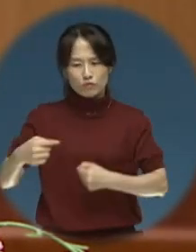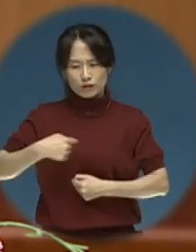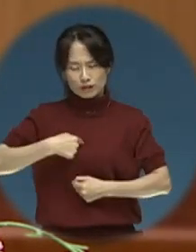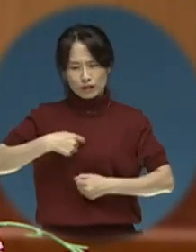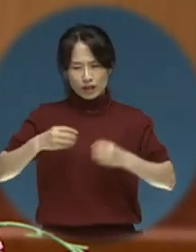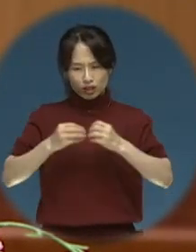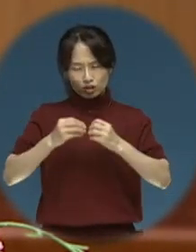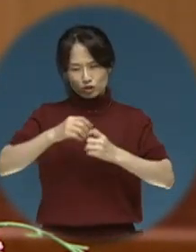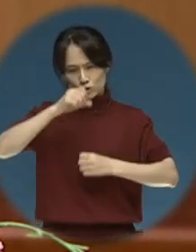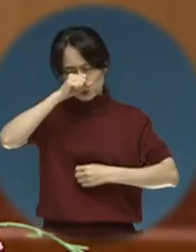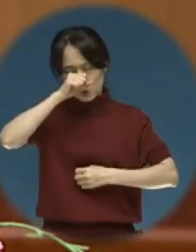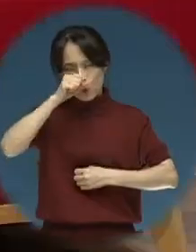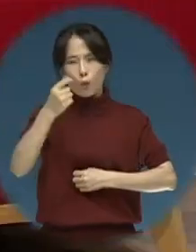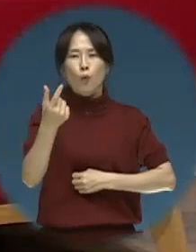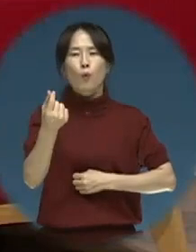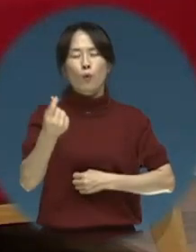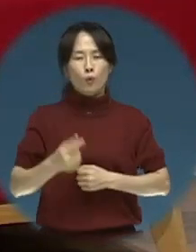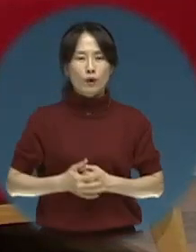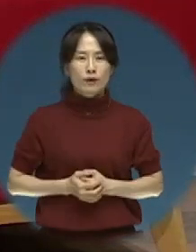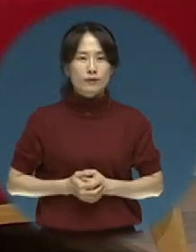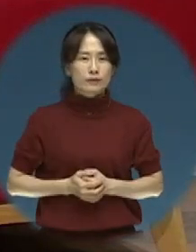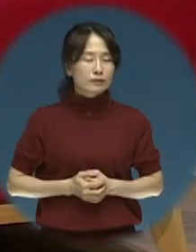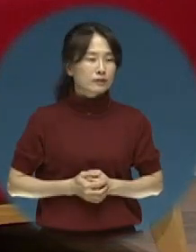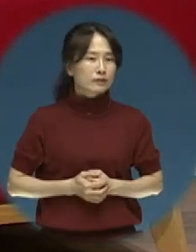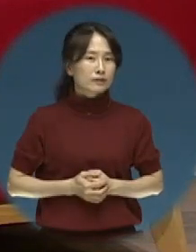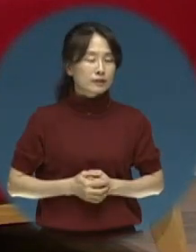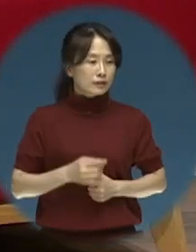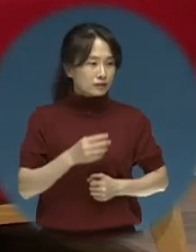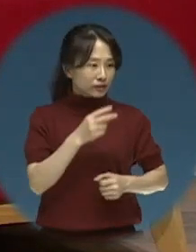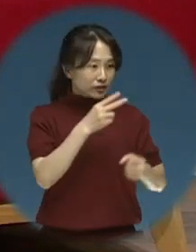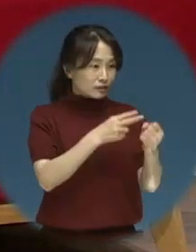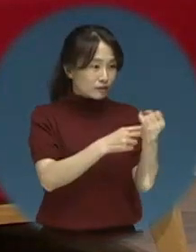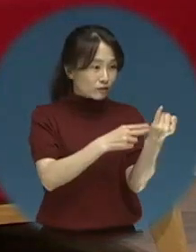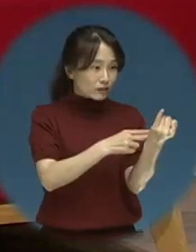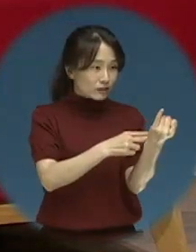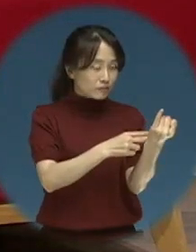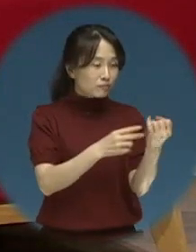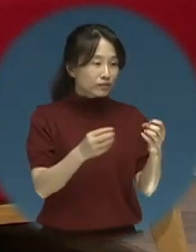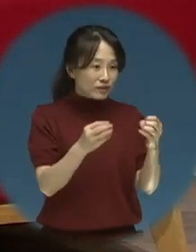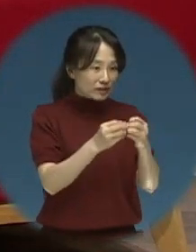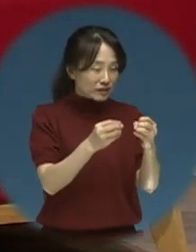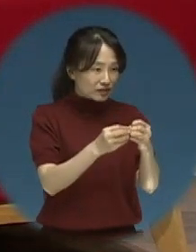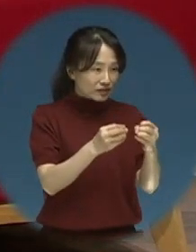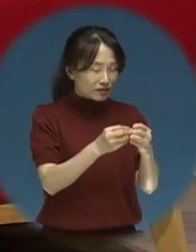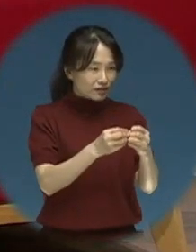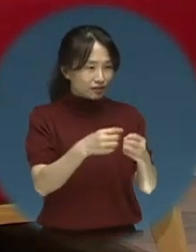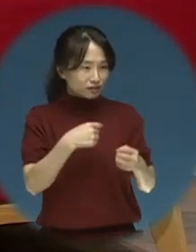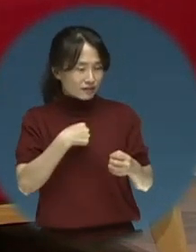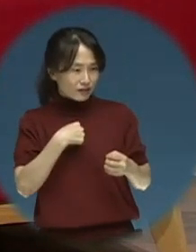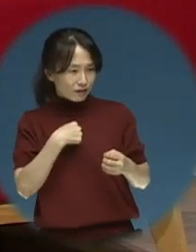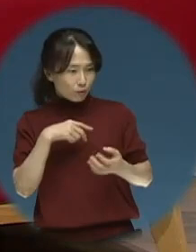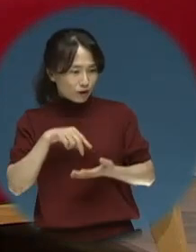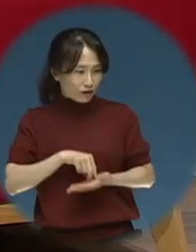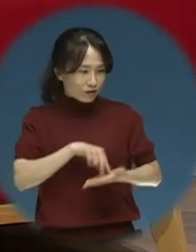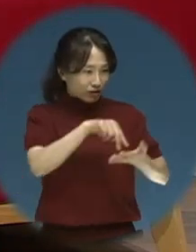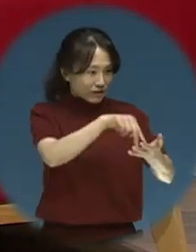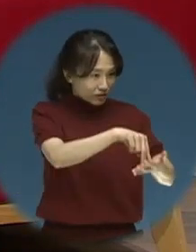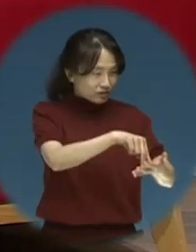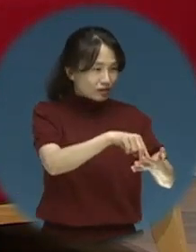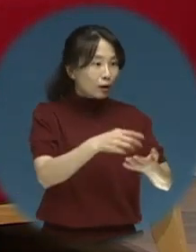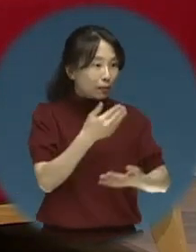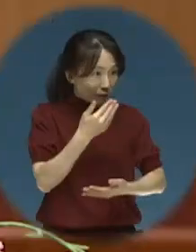공감이라고 생각합니다. 네. 선생님 글의 어느 대목을 자기와 동일시할 수 있는? 우리가 영화를 볼